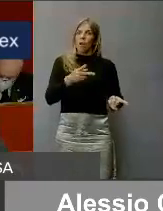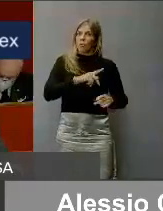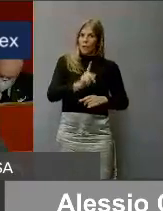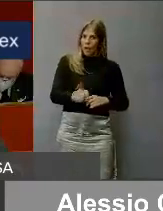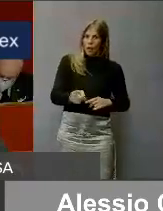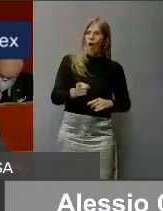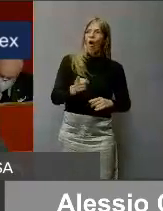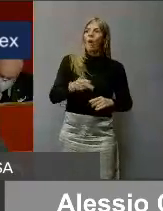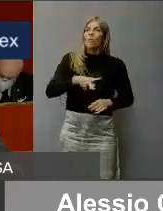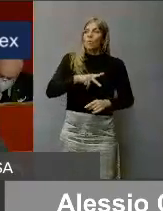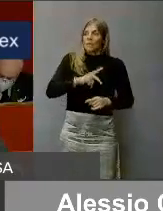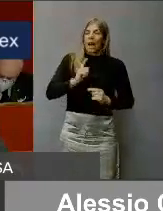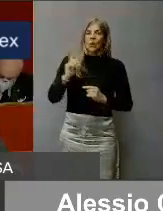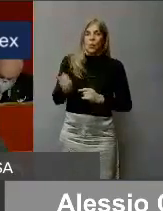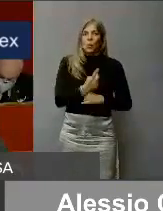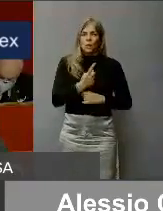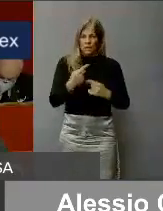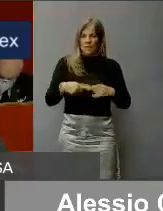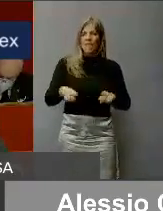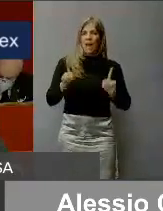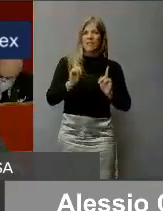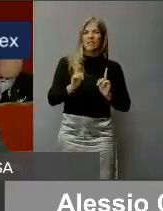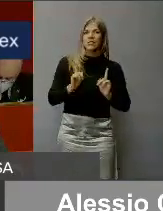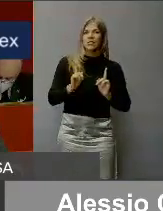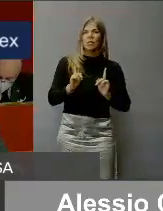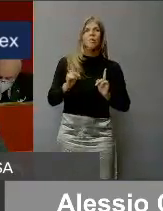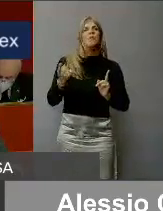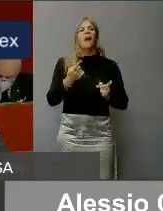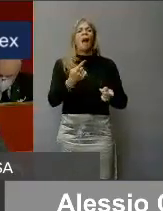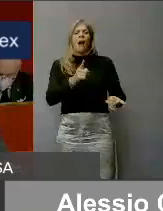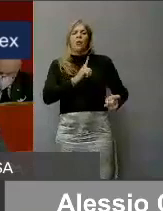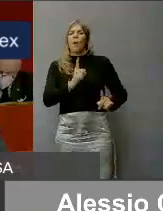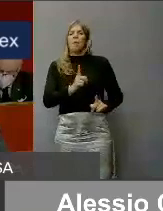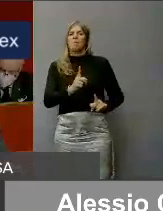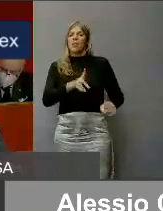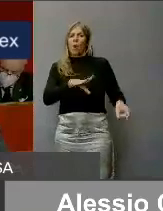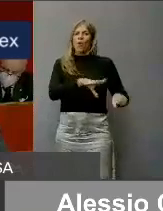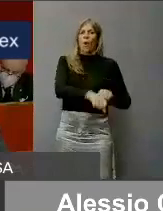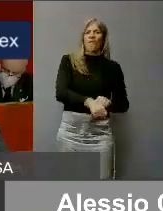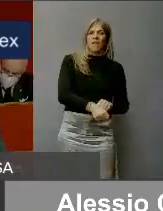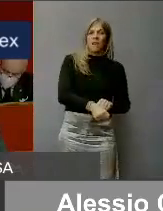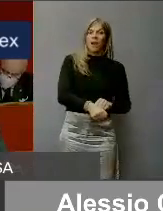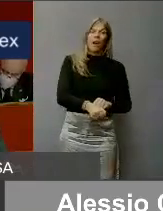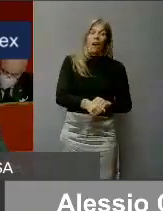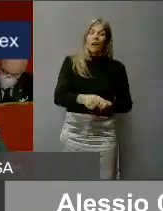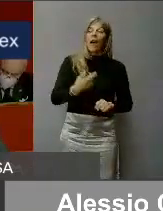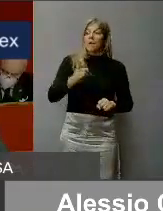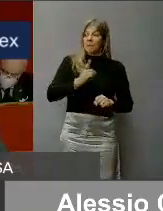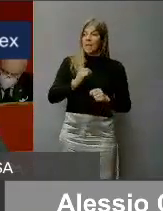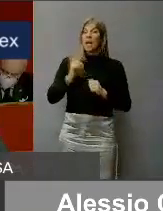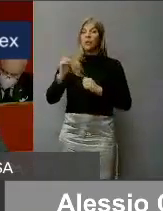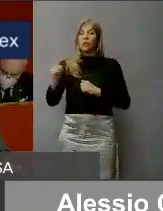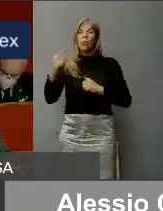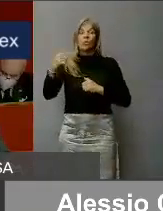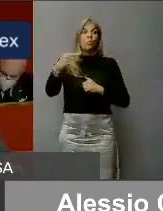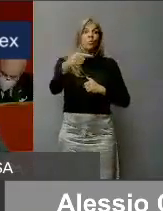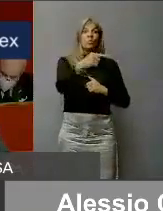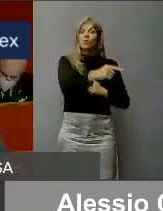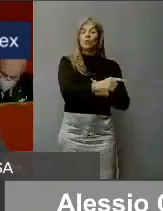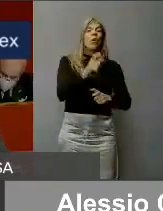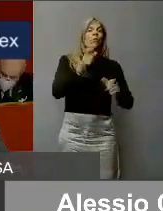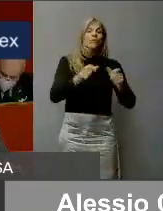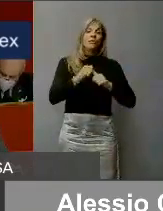è perché nel momento stesso che uno per pietro un atto vandalico impedisce un altro cittadino che altrettanto proprietario come lui